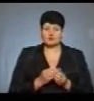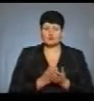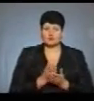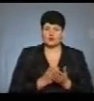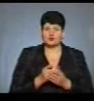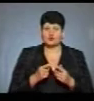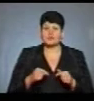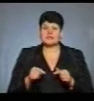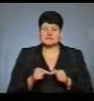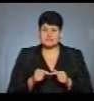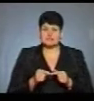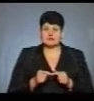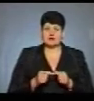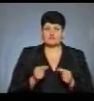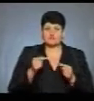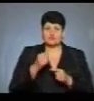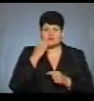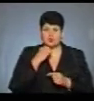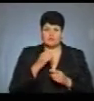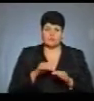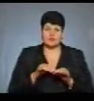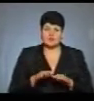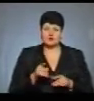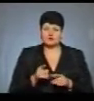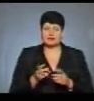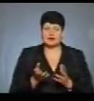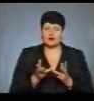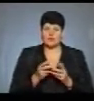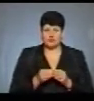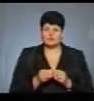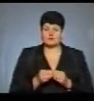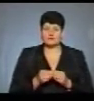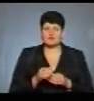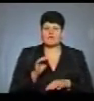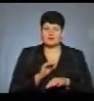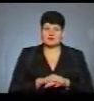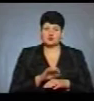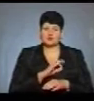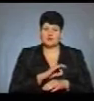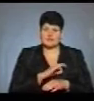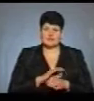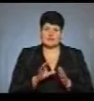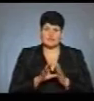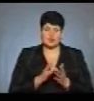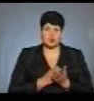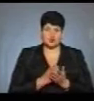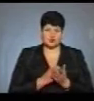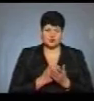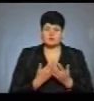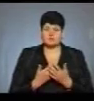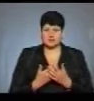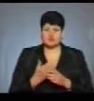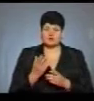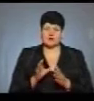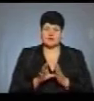обслуговуючої організації відповідно до старого механізму, то пільга нараховувалась в межах фактично використання енергоресурсу. Тобто, якщо